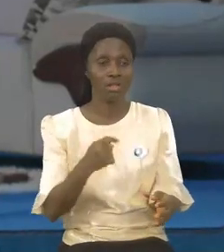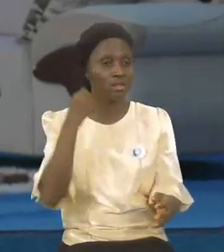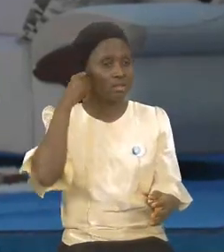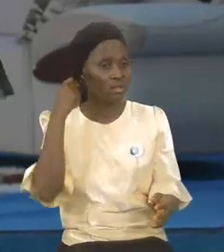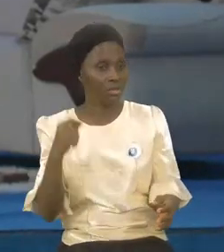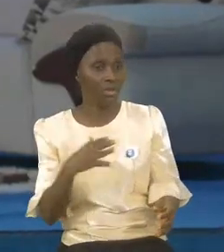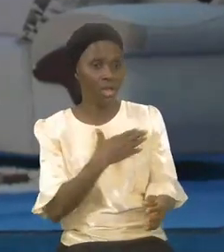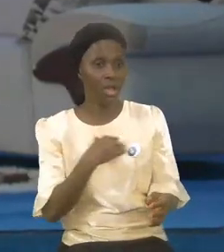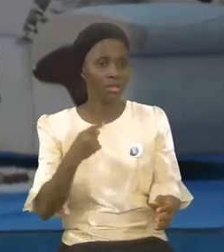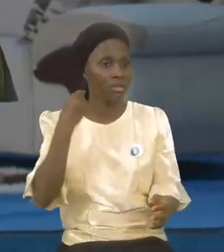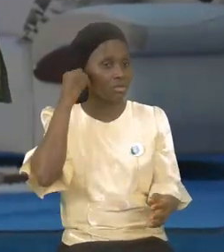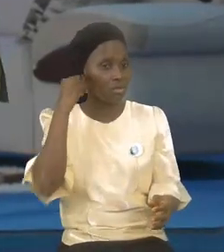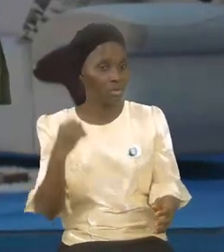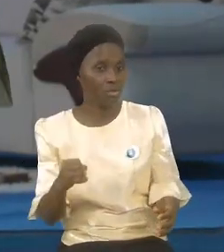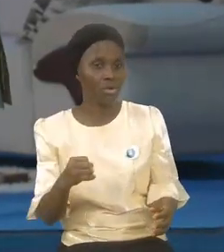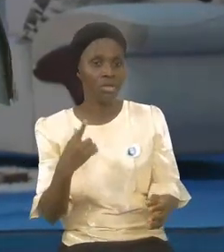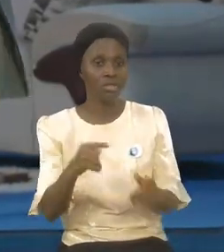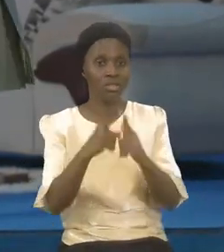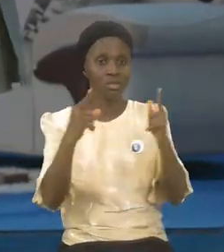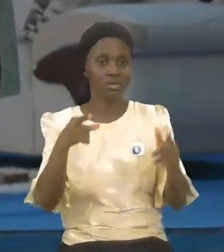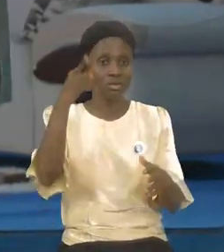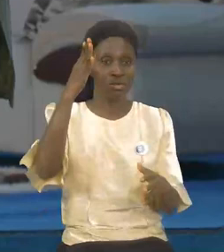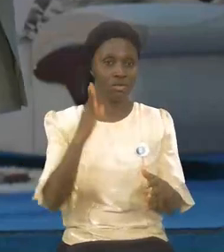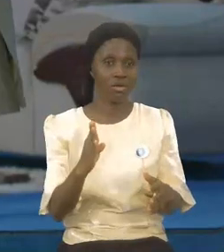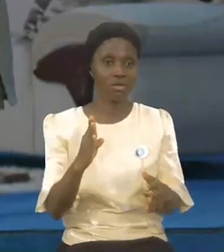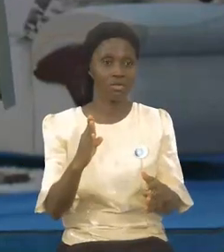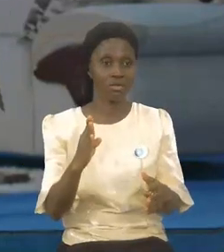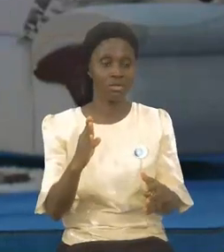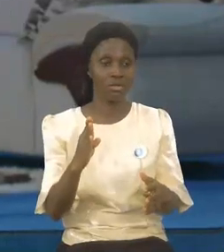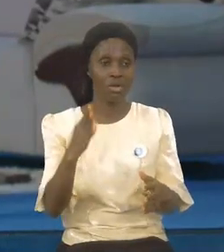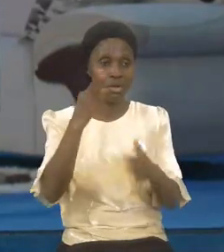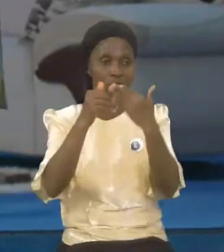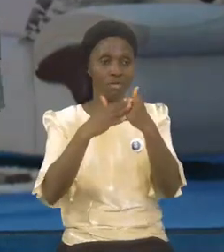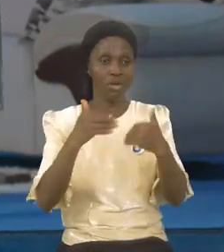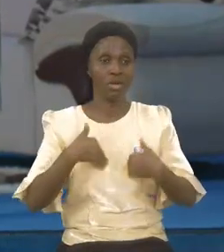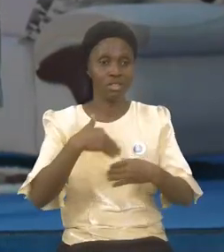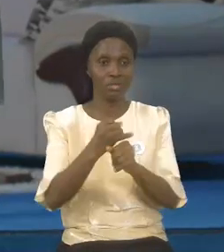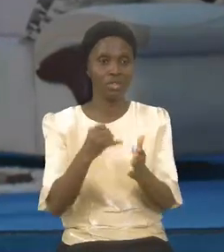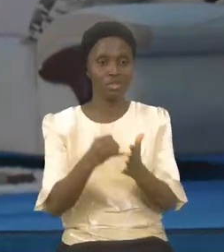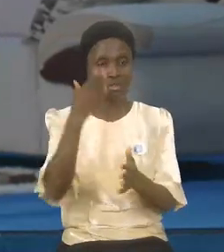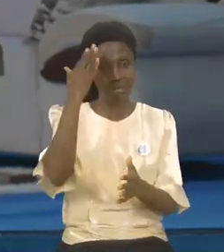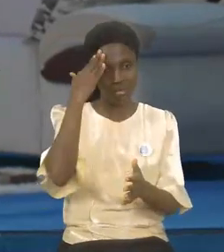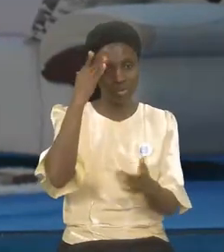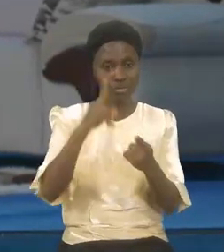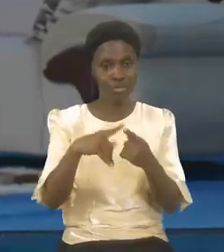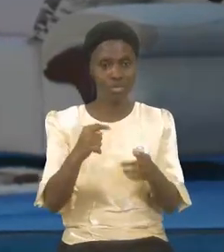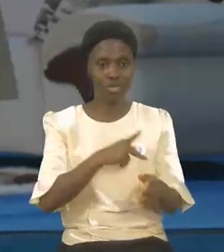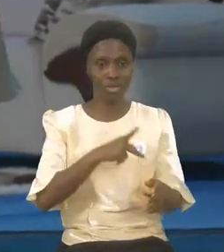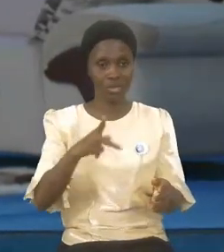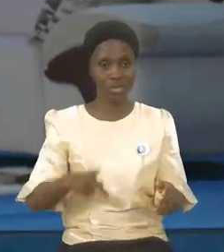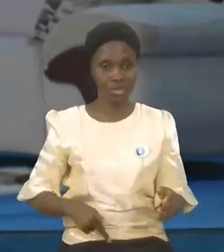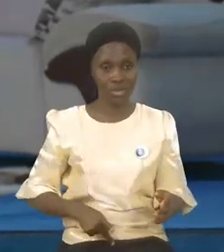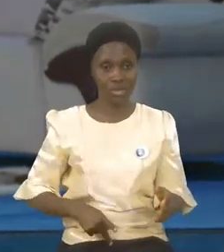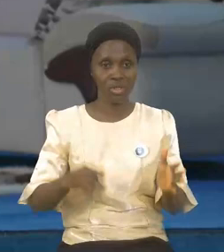Le grand Dieu a fait connaître au roi ce